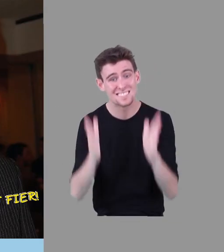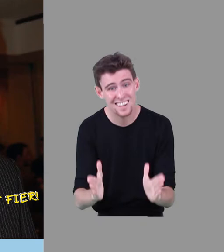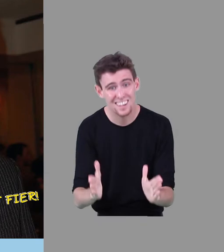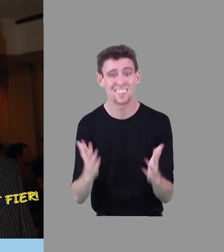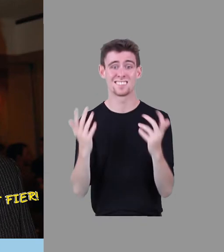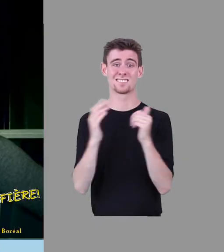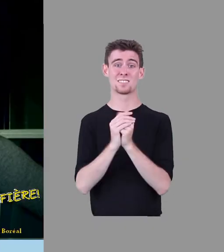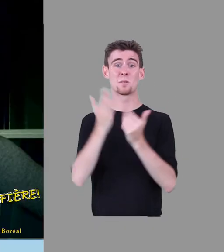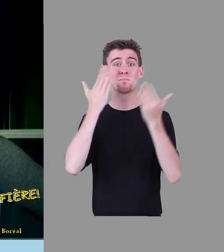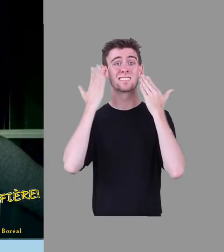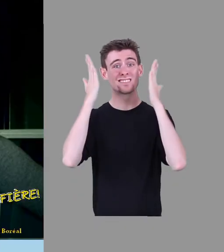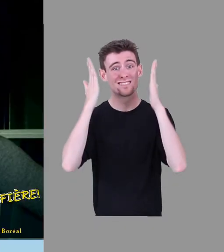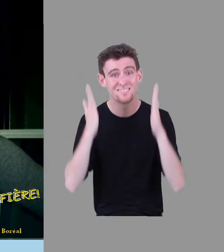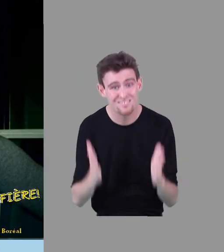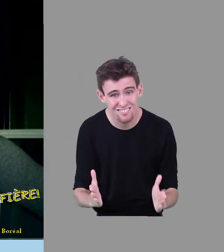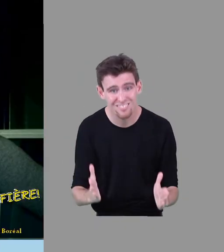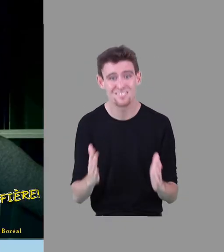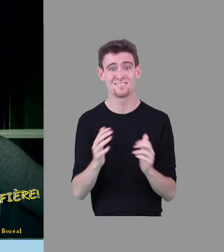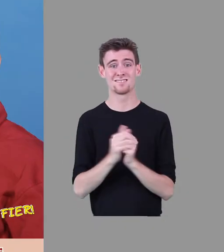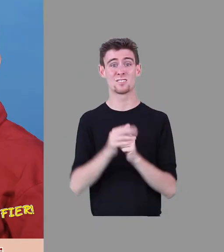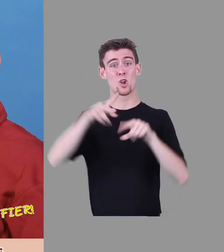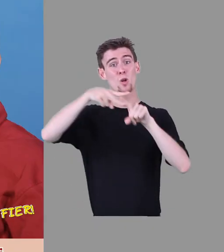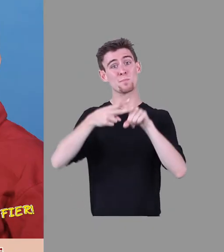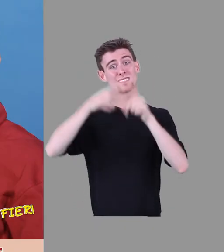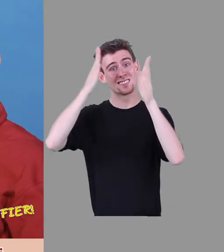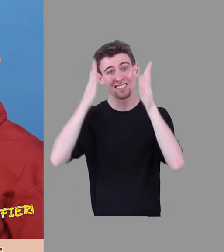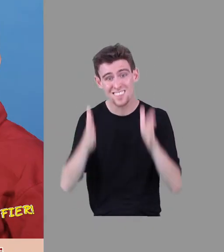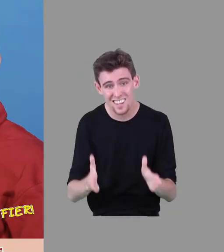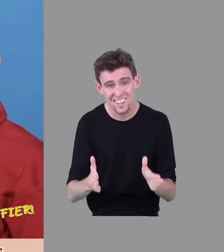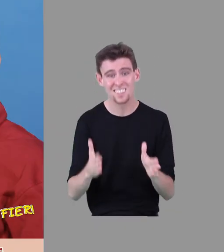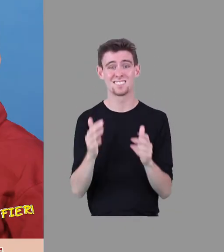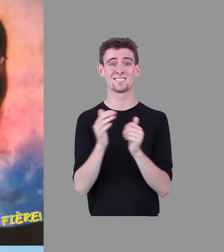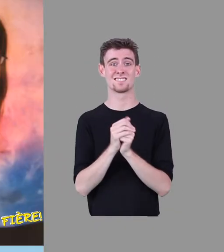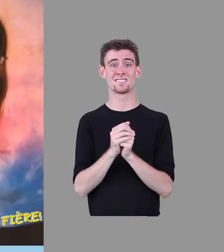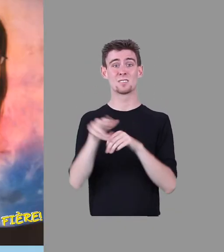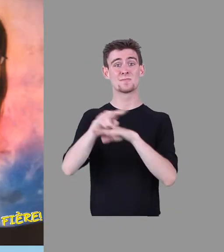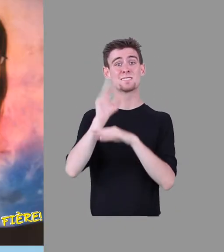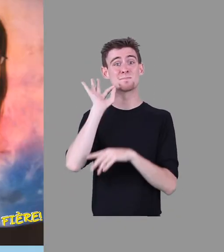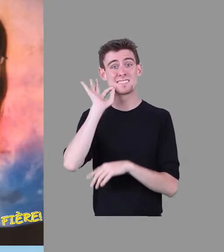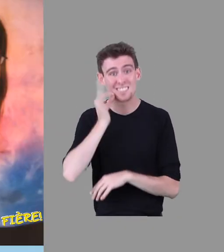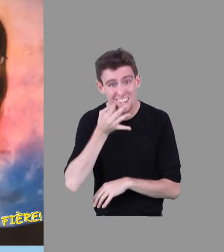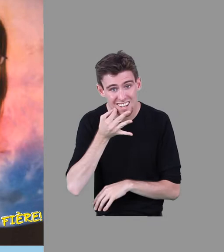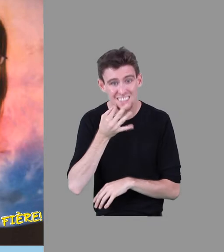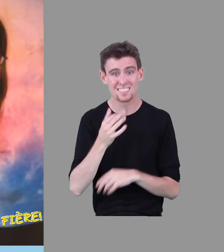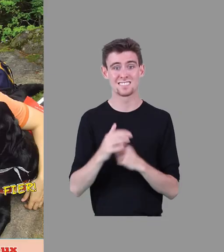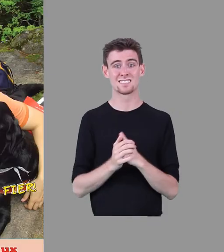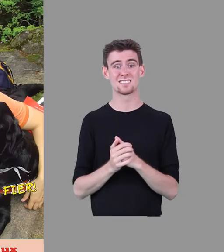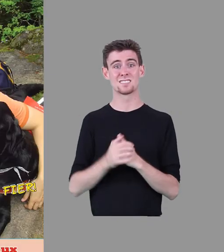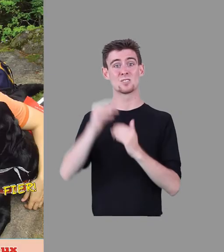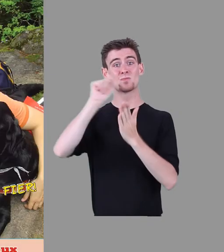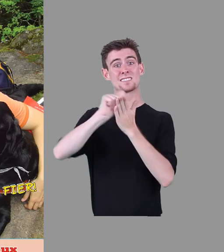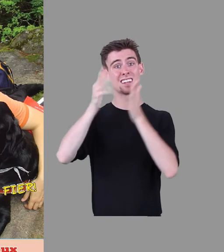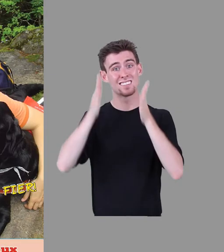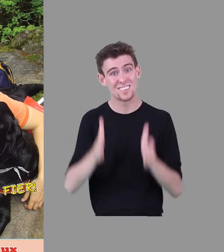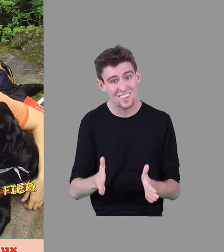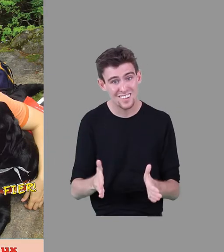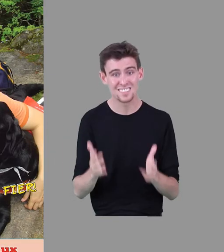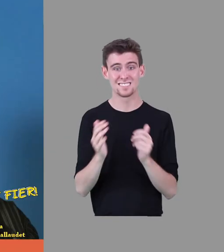électriciens, esthéticiennes, plombiers, éducatrices,